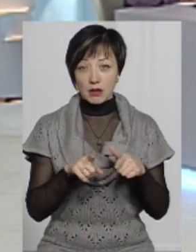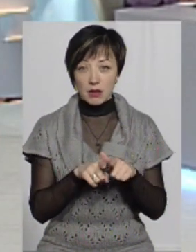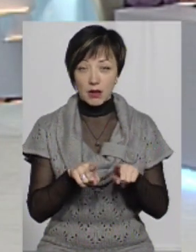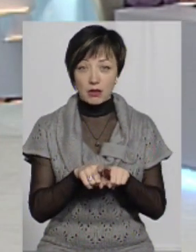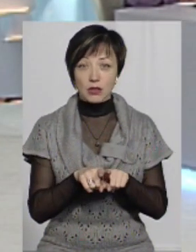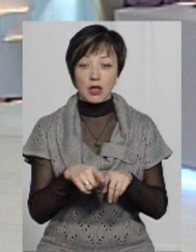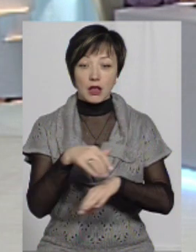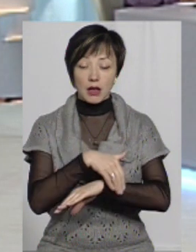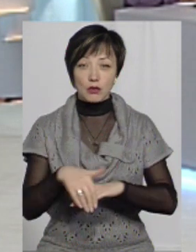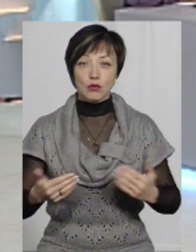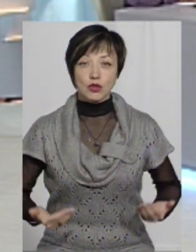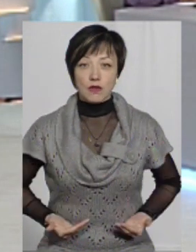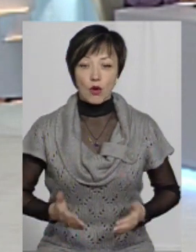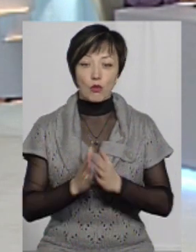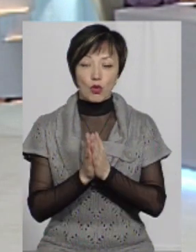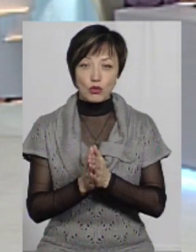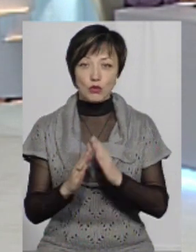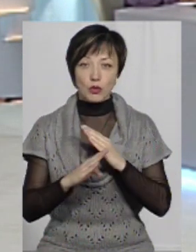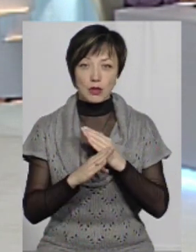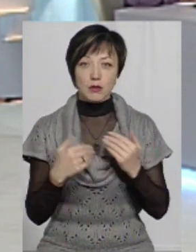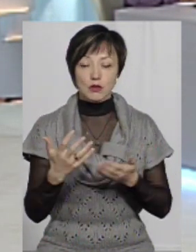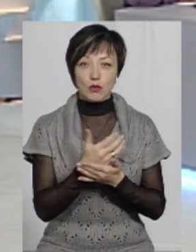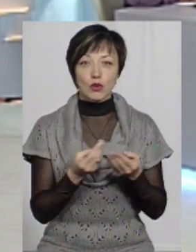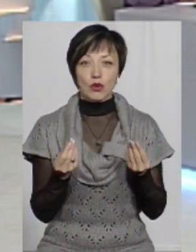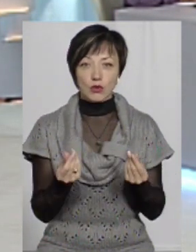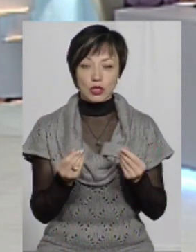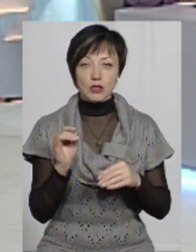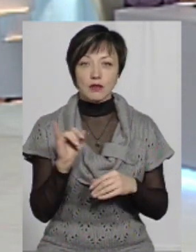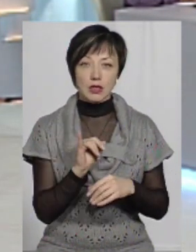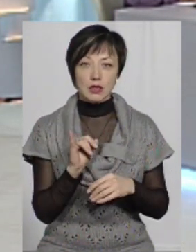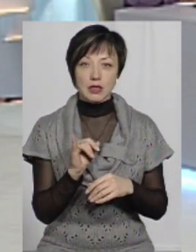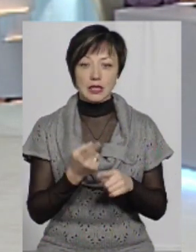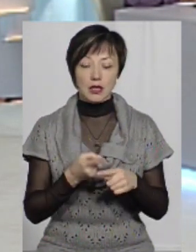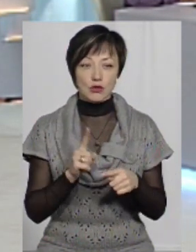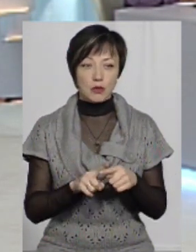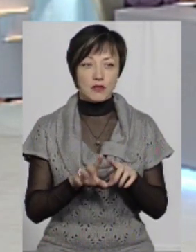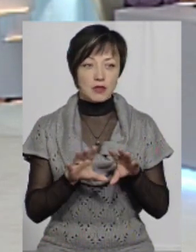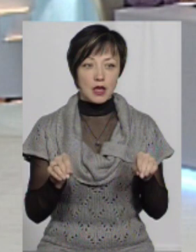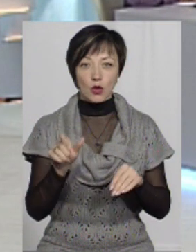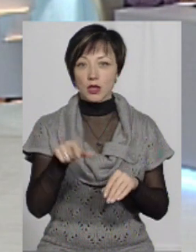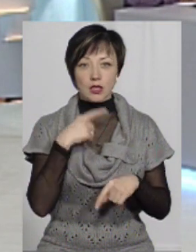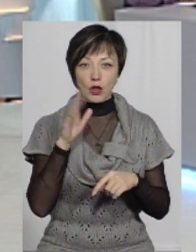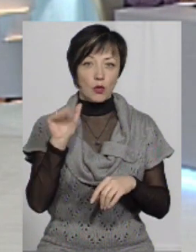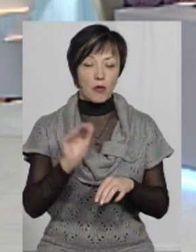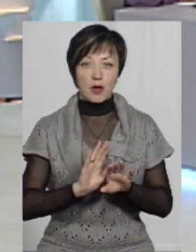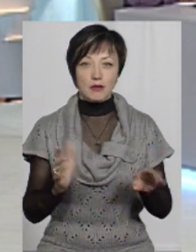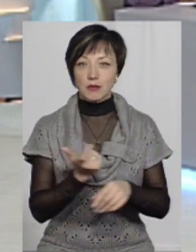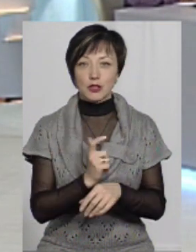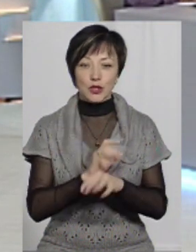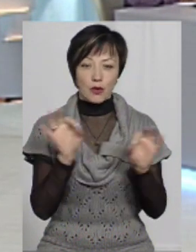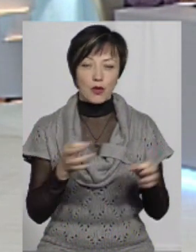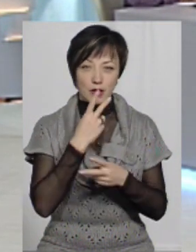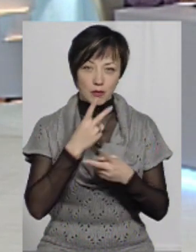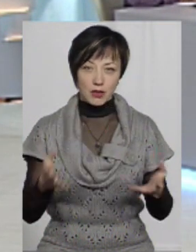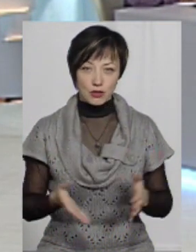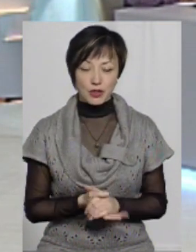така-то, за такою адресою проживаю, прошу допомогти мені у зборі коштів. І на цьому все. То людина казала до побачення, і більше ми її